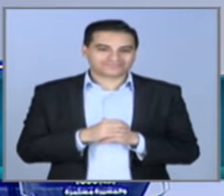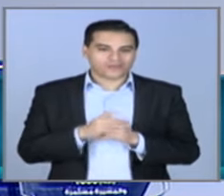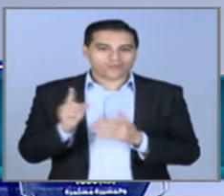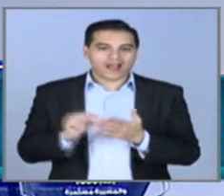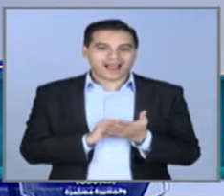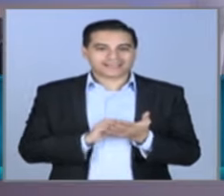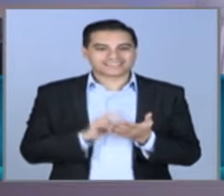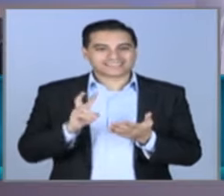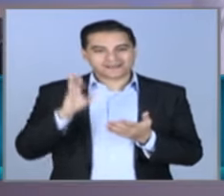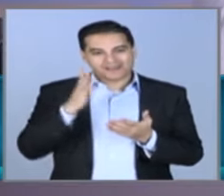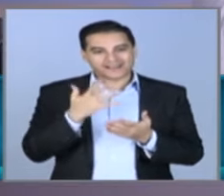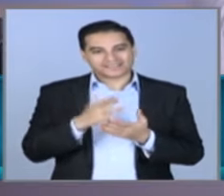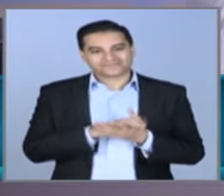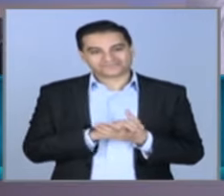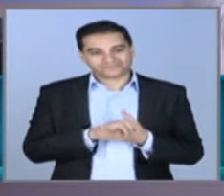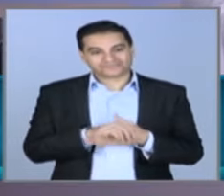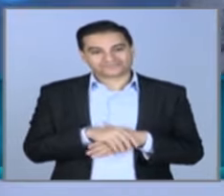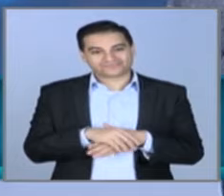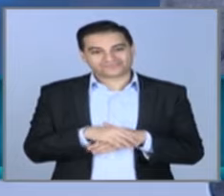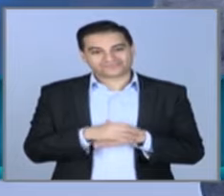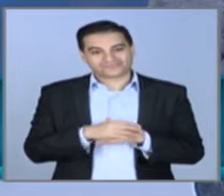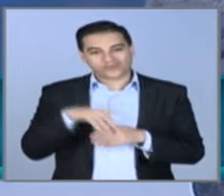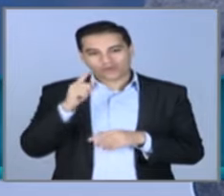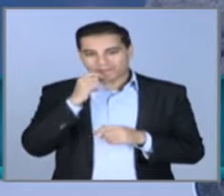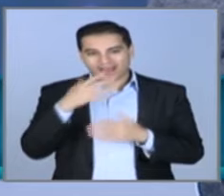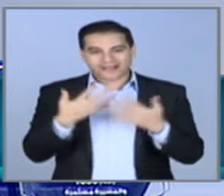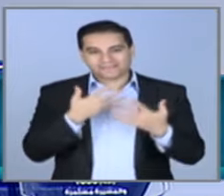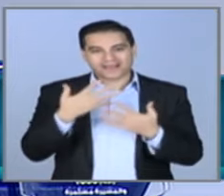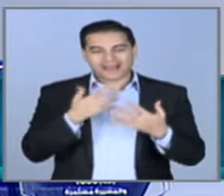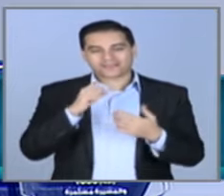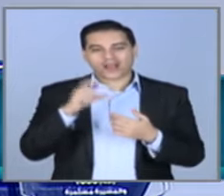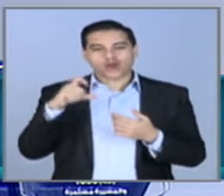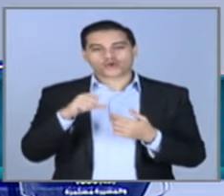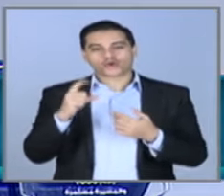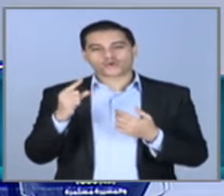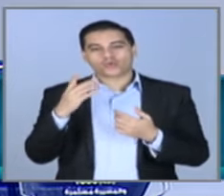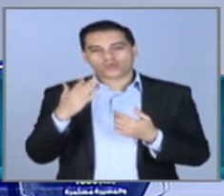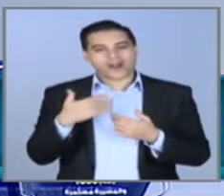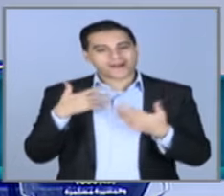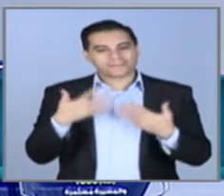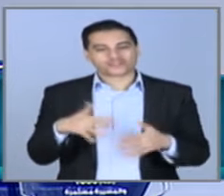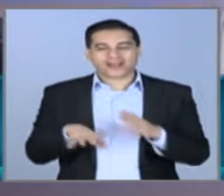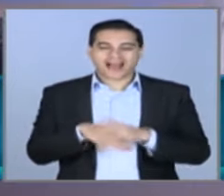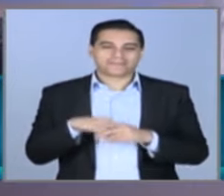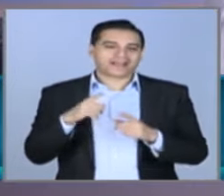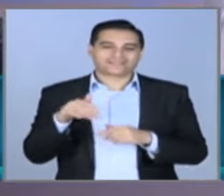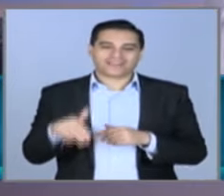كتب 7/5 يوم عيد ميلاد نور. معلش، هارد لك، مش هقدر احسبه